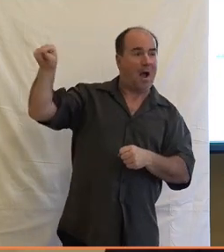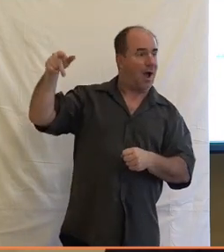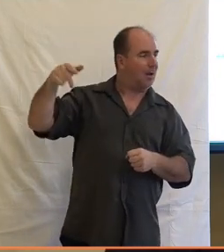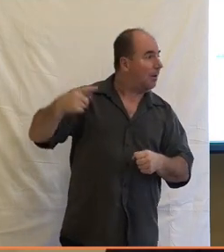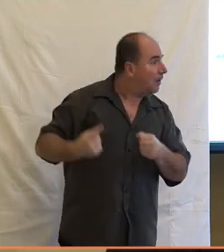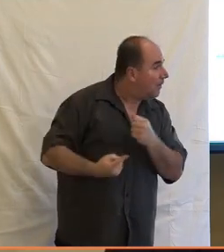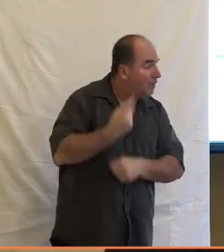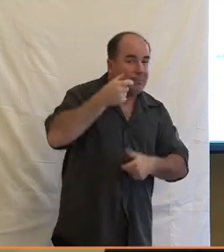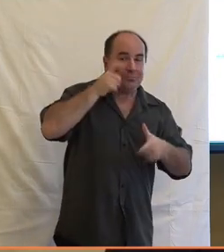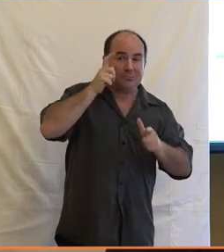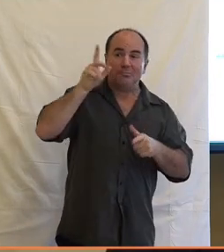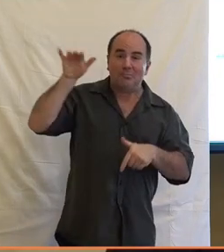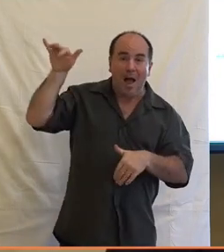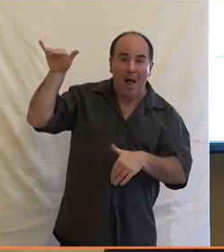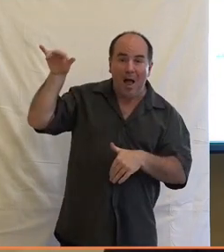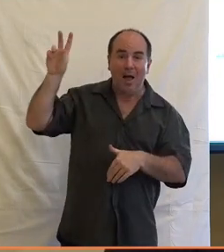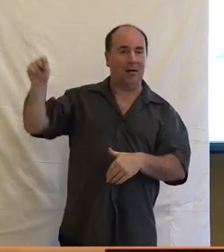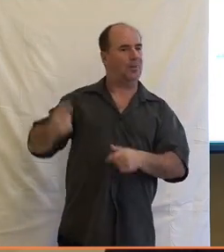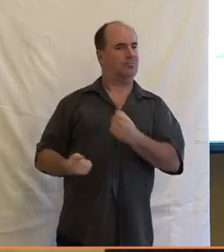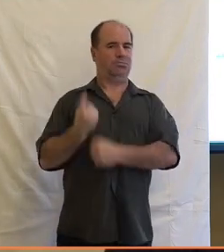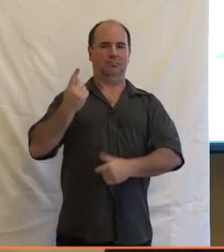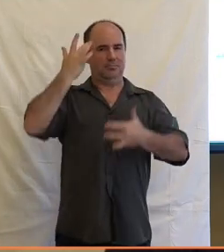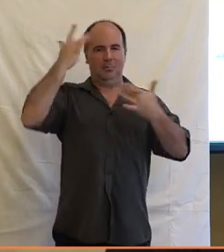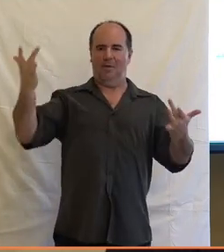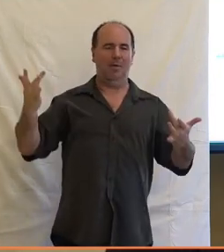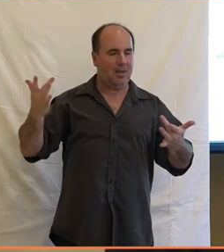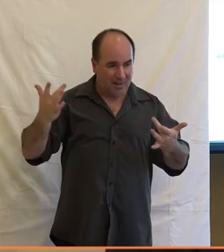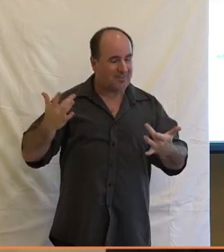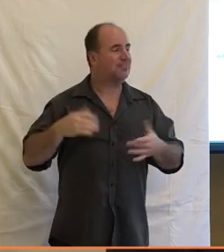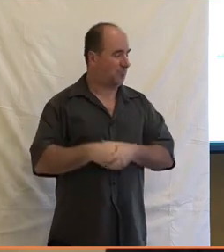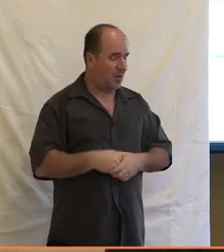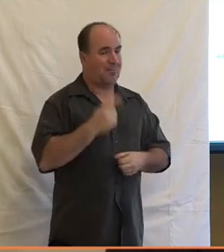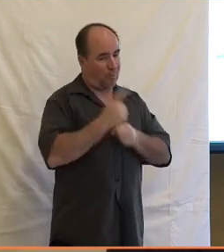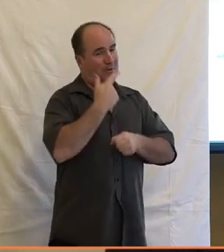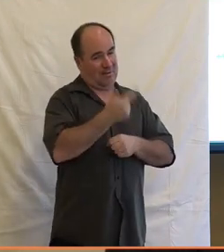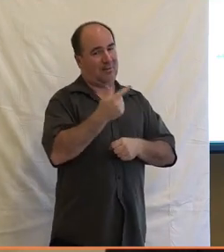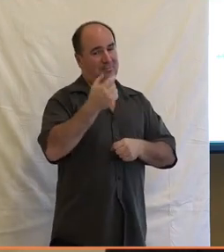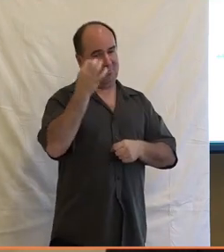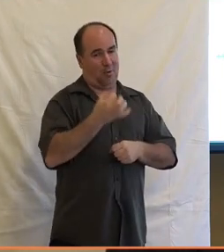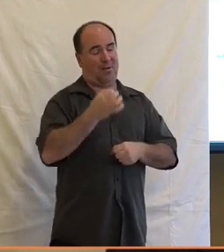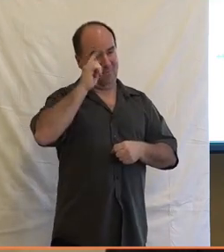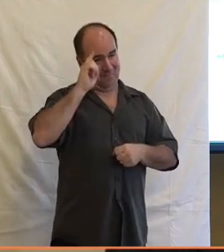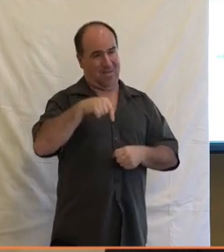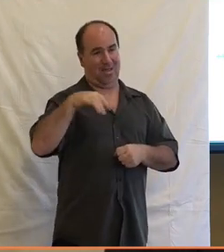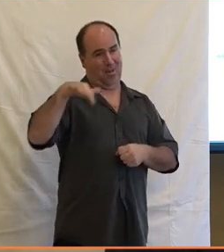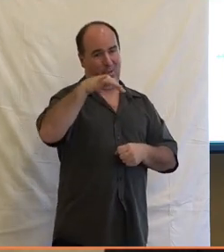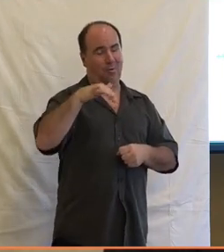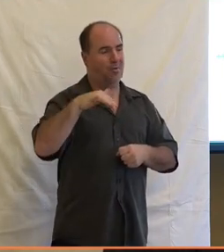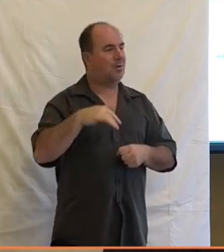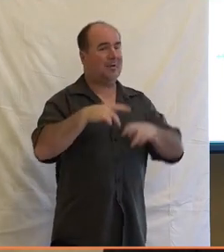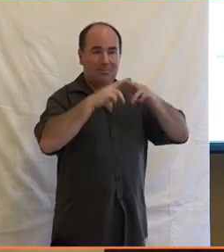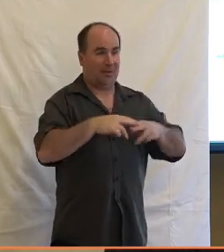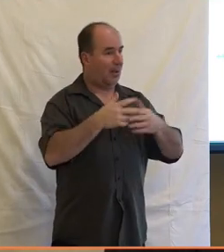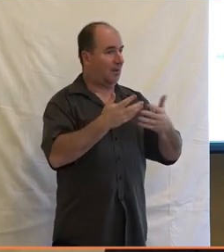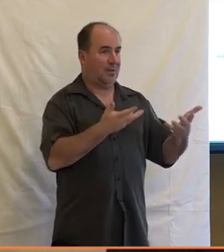jednu stranu pro mě to bylo dobře, že jsem měl o čem těm lidem povídat a měl jsem něco učit, ale na druhou stranu mi to vlastně přišlo strašná škoda, že